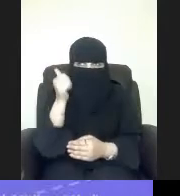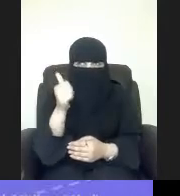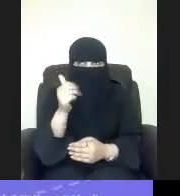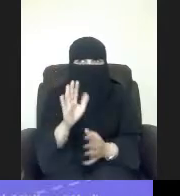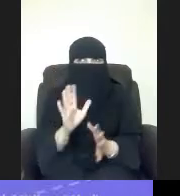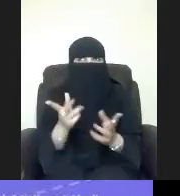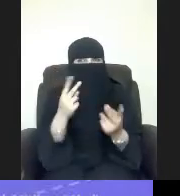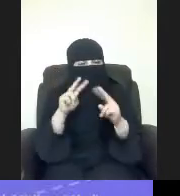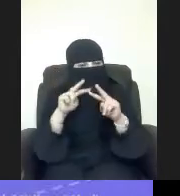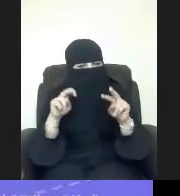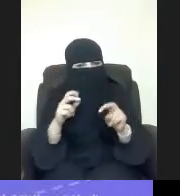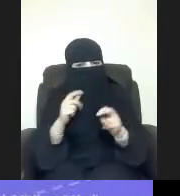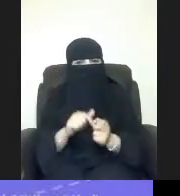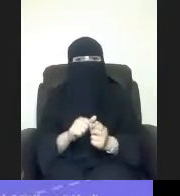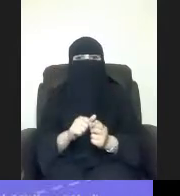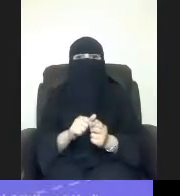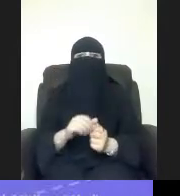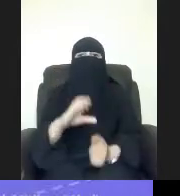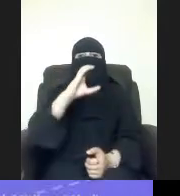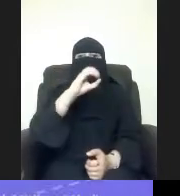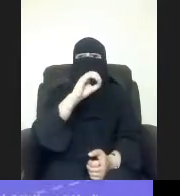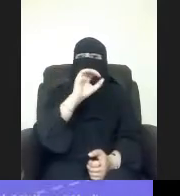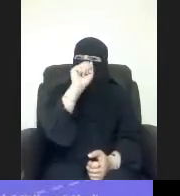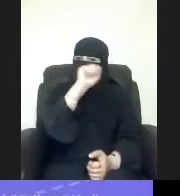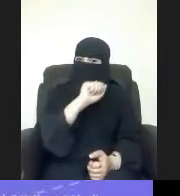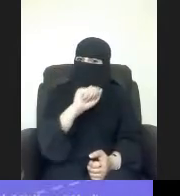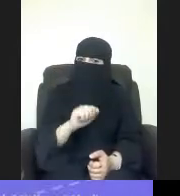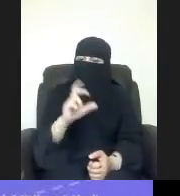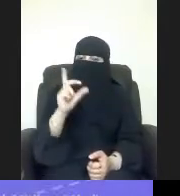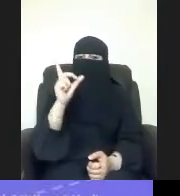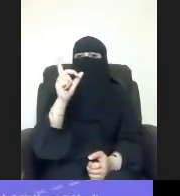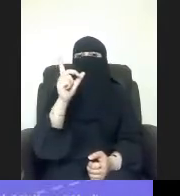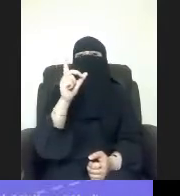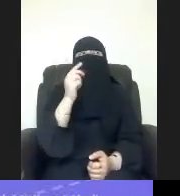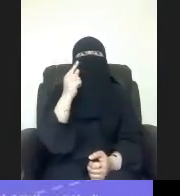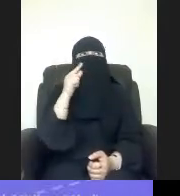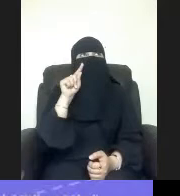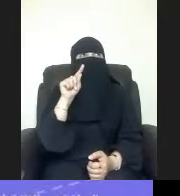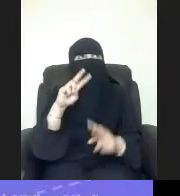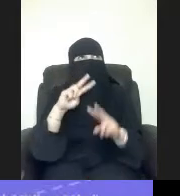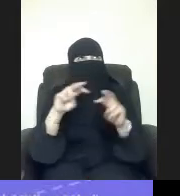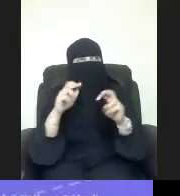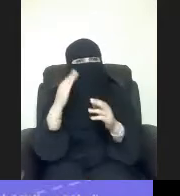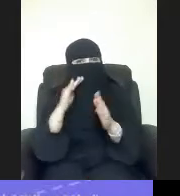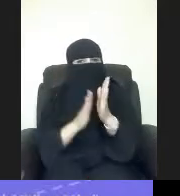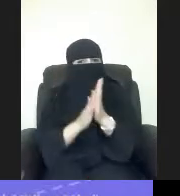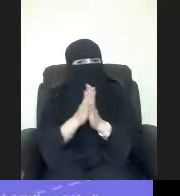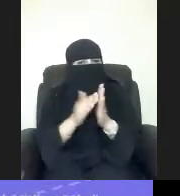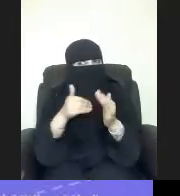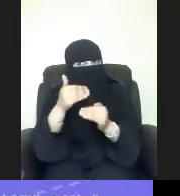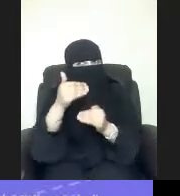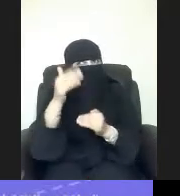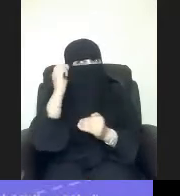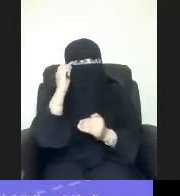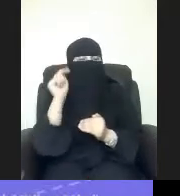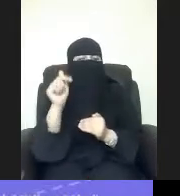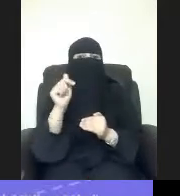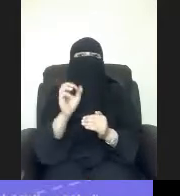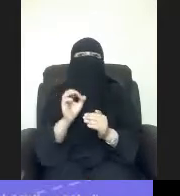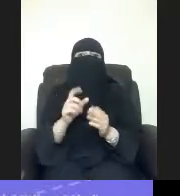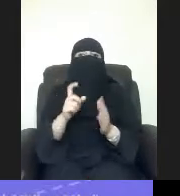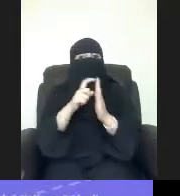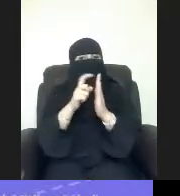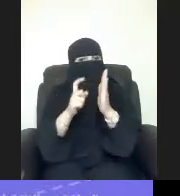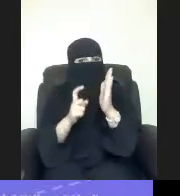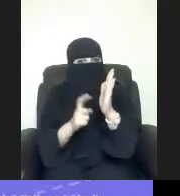OECD سيجد الحقيقة كثير من التحديات التي تواجه نظم التعليم الآن، ونظم